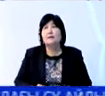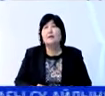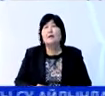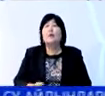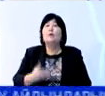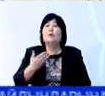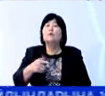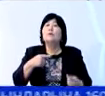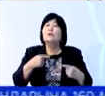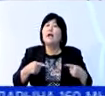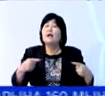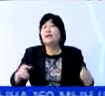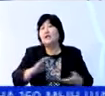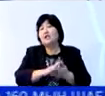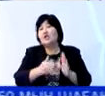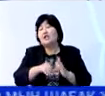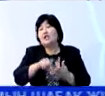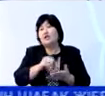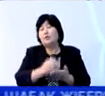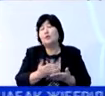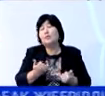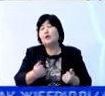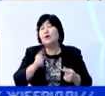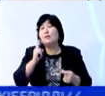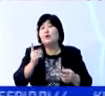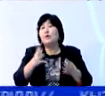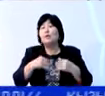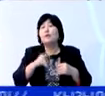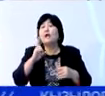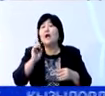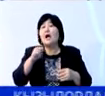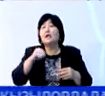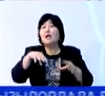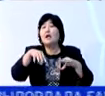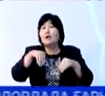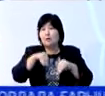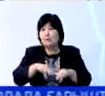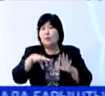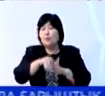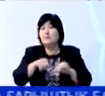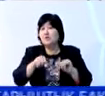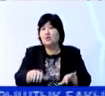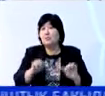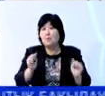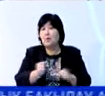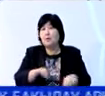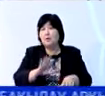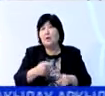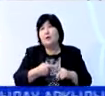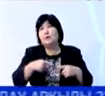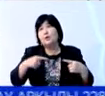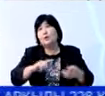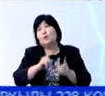Өмір болғаннан кейін әртүрлі жағдайлар болады. Оның барлық мәселені отбасылық карта арқылы шешу мүмкін емес. Өмірдің өзінің